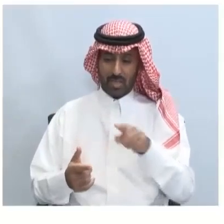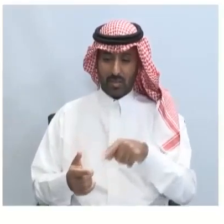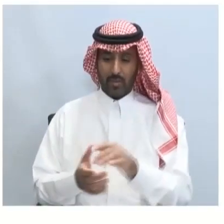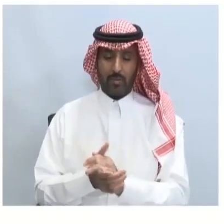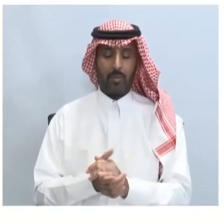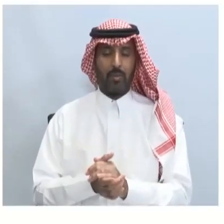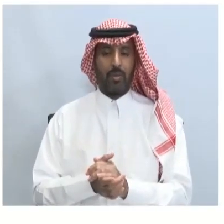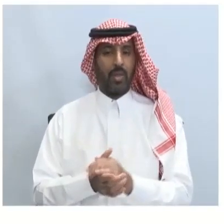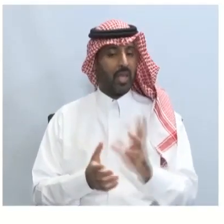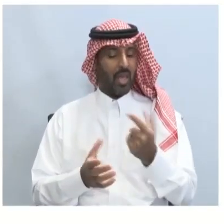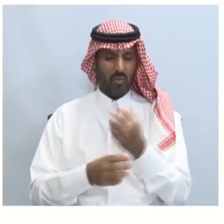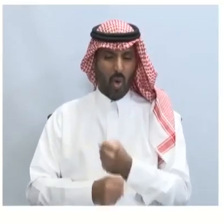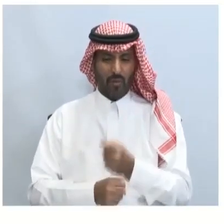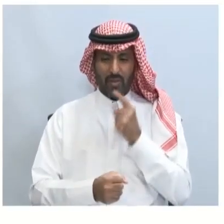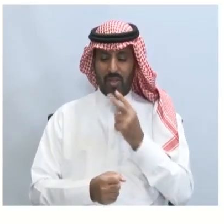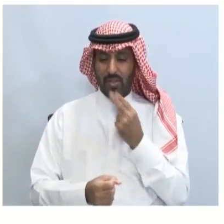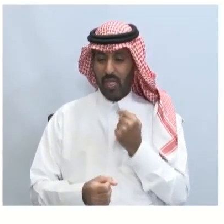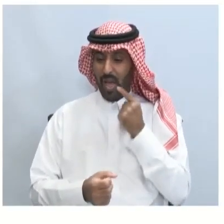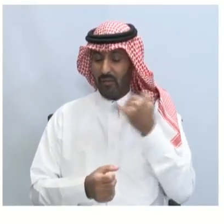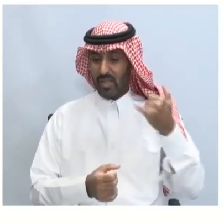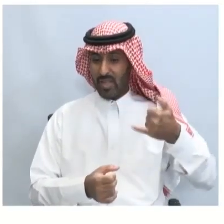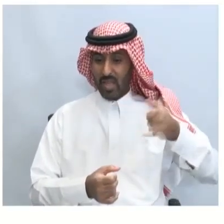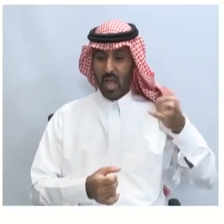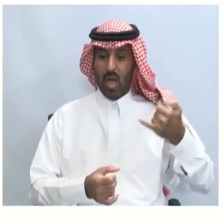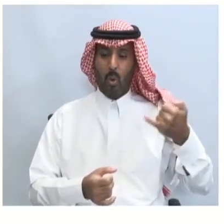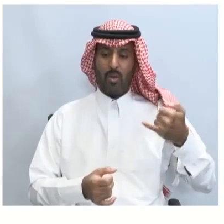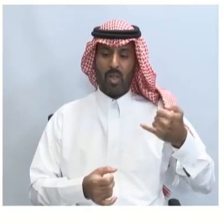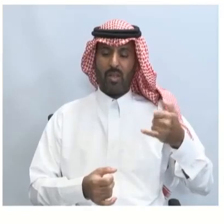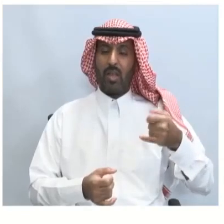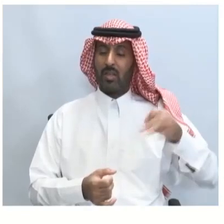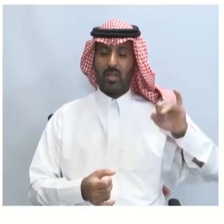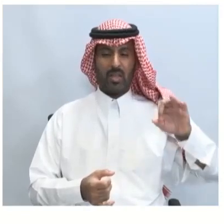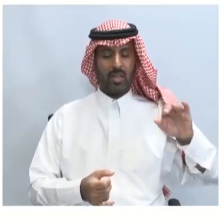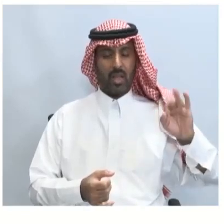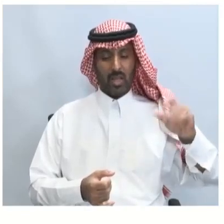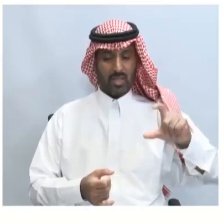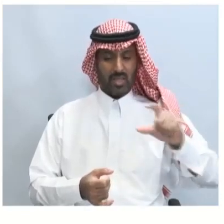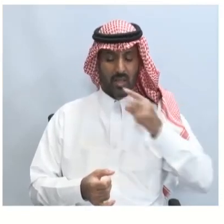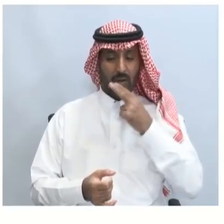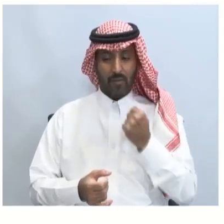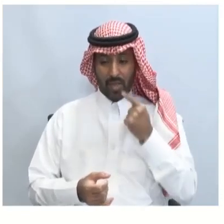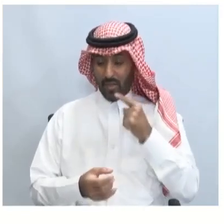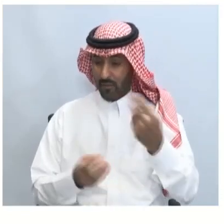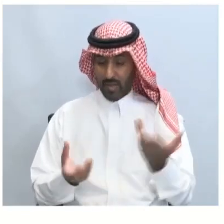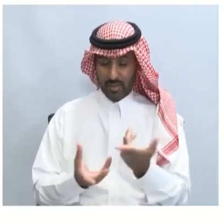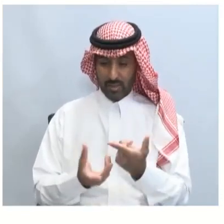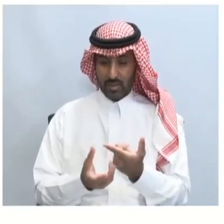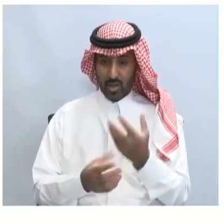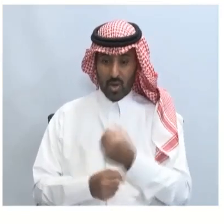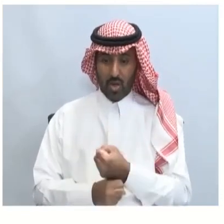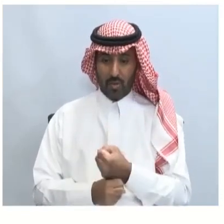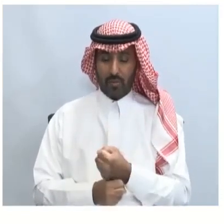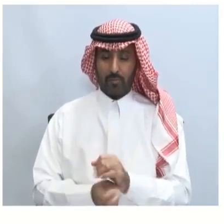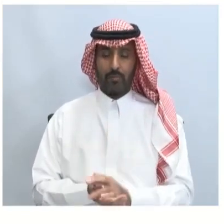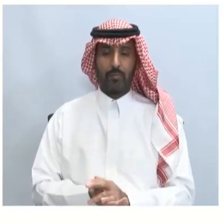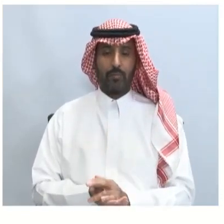الخطا كيف نحافظ على دورات المياه كيف نحافظ على دورات المياه احسنتم